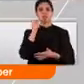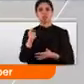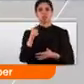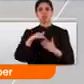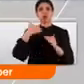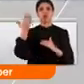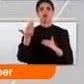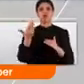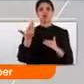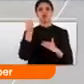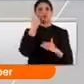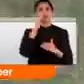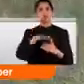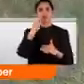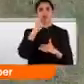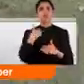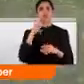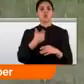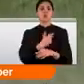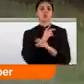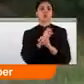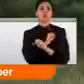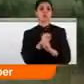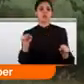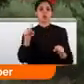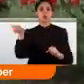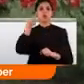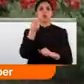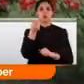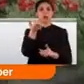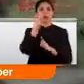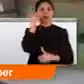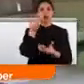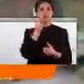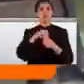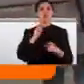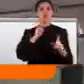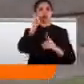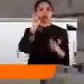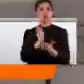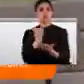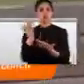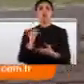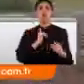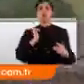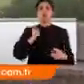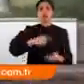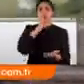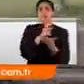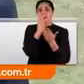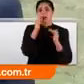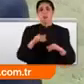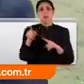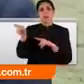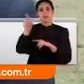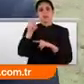zaten yerde kalmadı. Bütün umutlarımız kırıldı. Onlar kayıp milyonlarını geri almak için mahkemenin yolunu tuttular. Yargının vereceği kararı